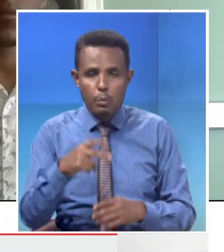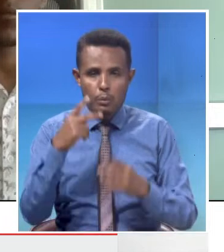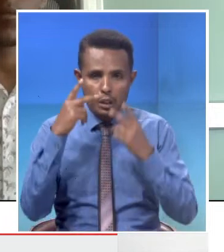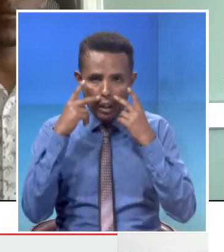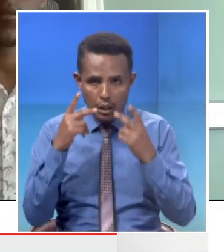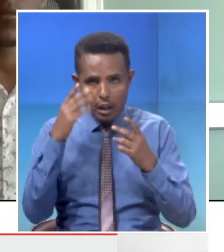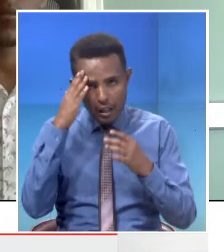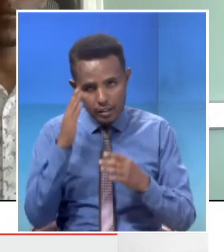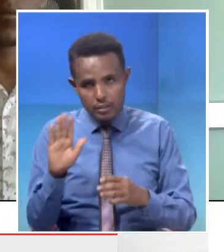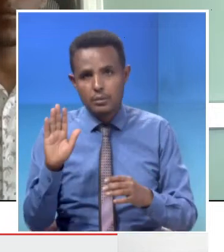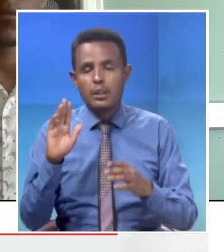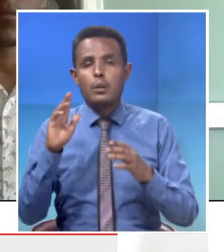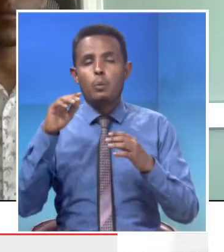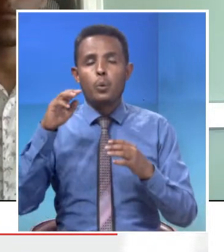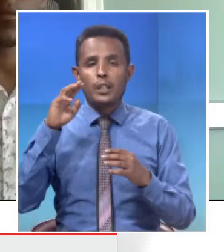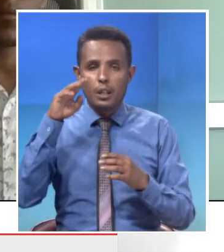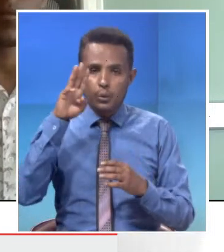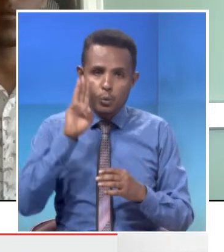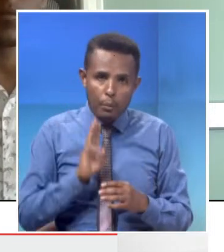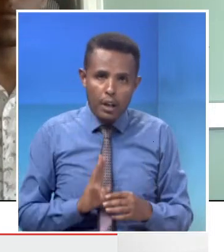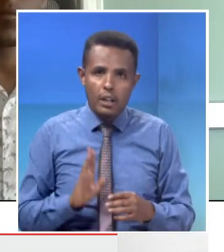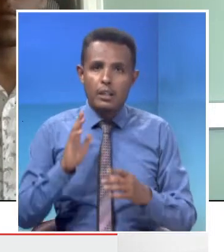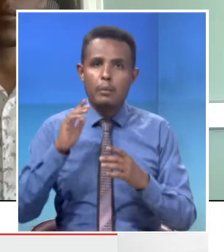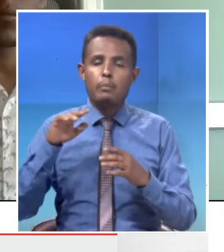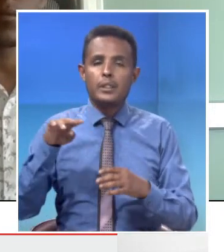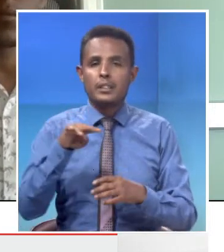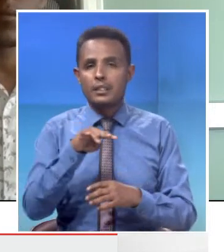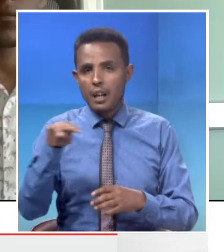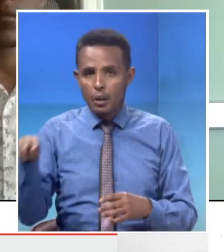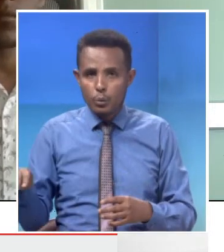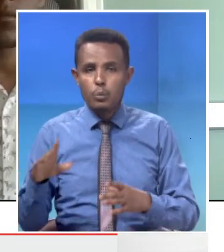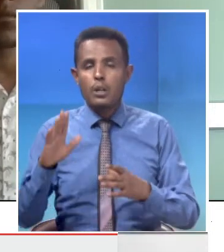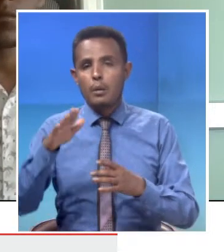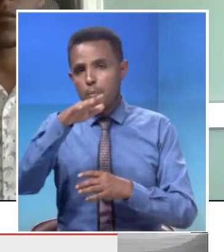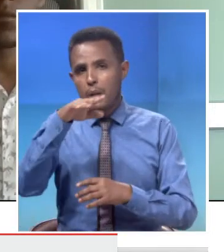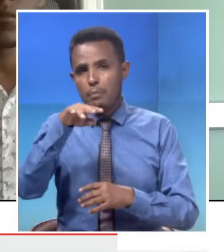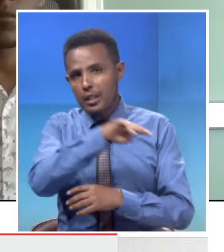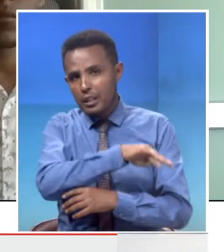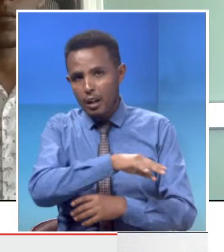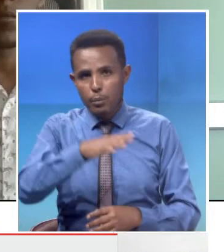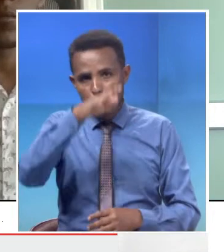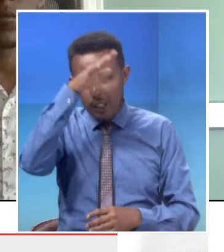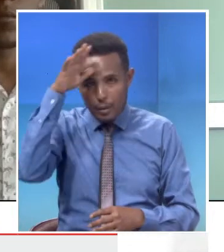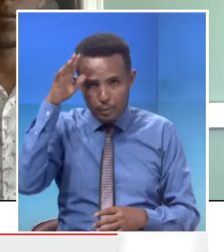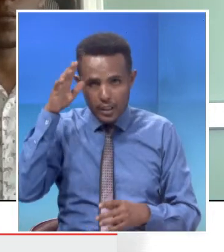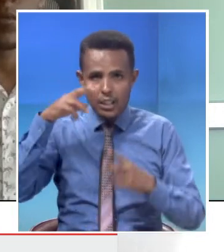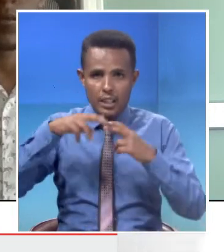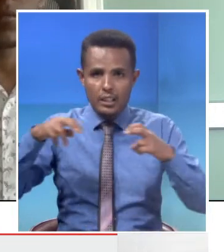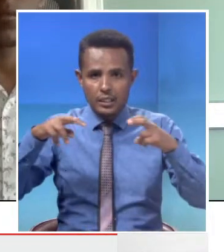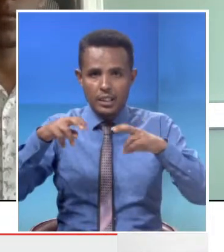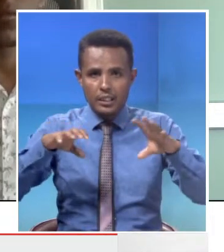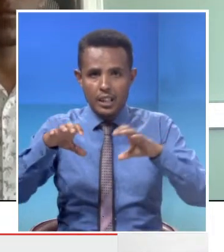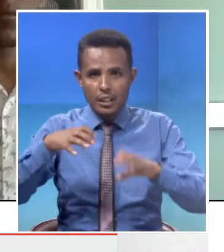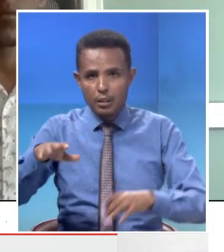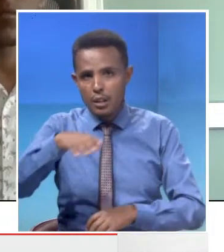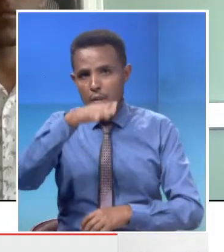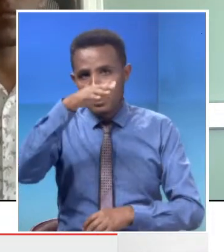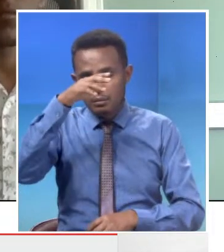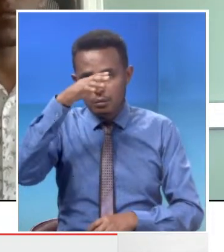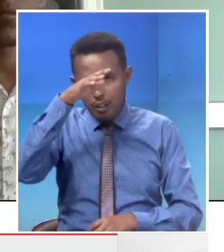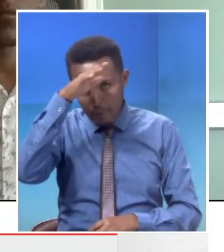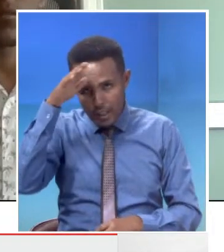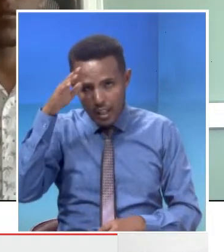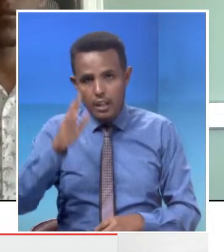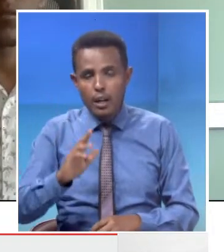አላየንም። ወደ ሶማሊያ፣ ወደ በምስራቁ ክፍል፣ በምዕራቡ በጋምቤላ እና ሪሰርች የሰራሁት ጋምቤላ እና ቤኒሻንጉል አካባቢ ነበር።